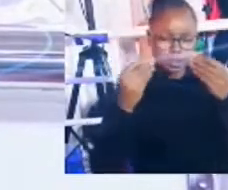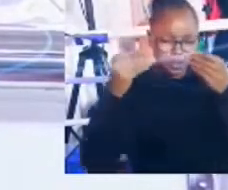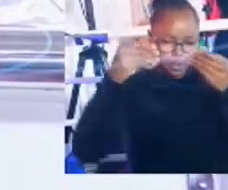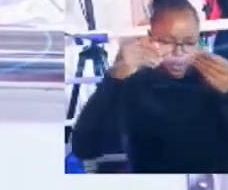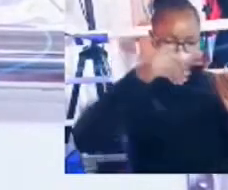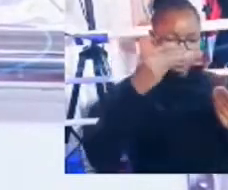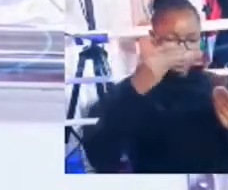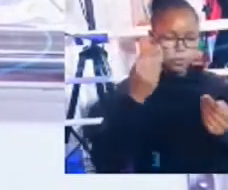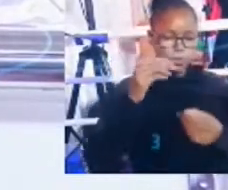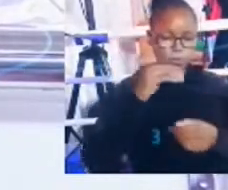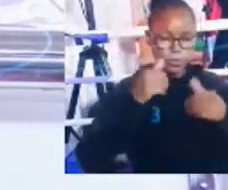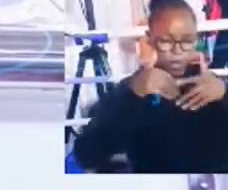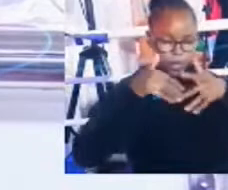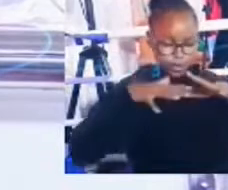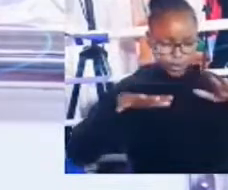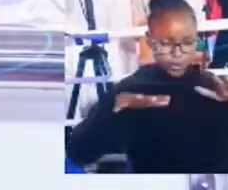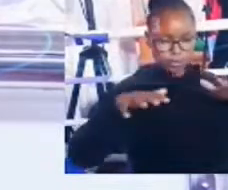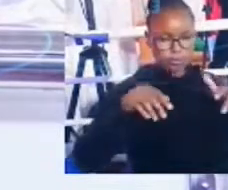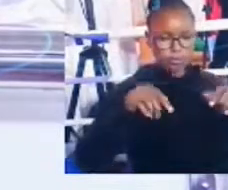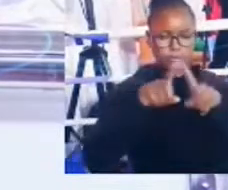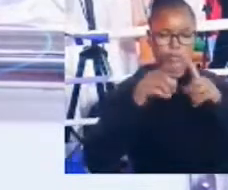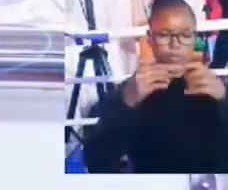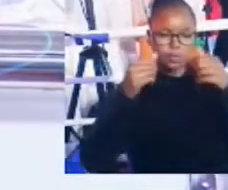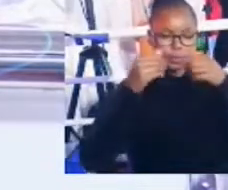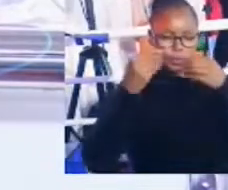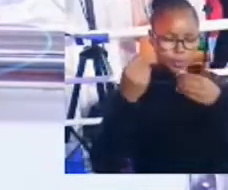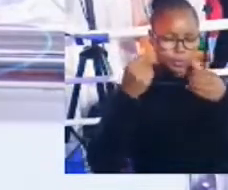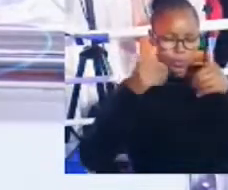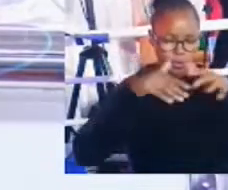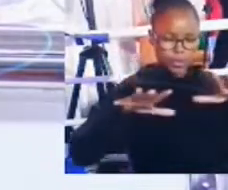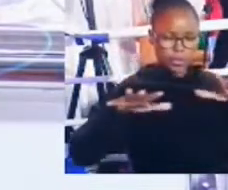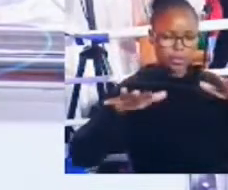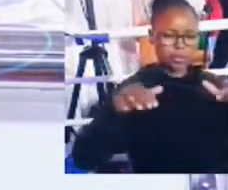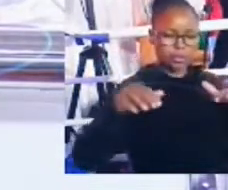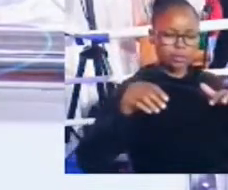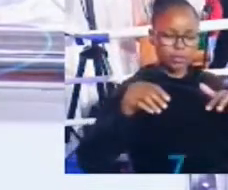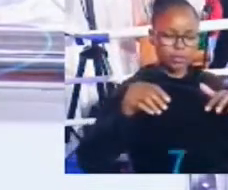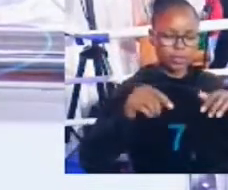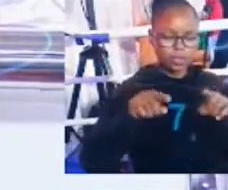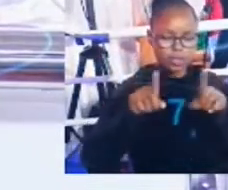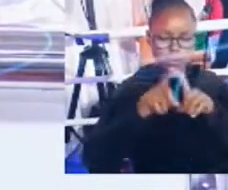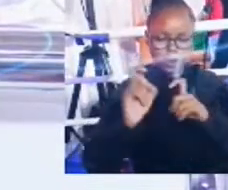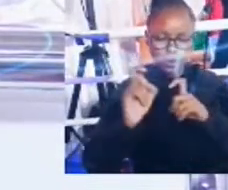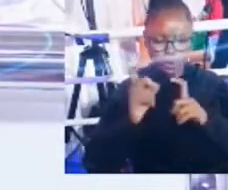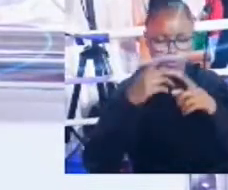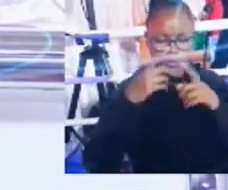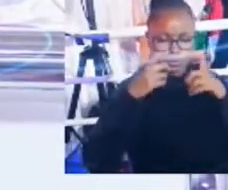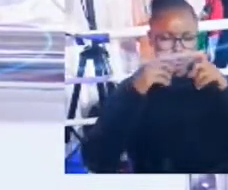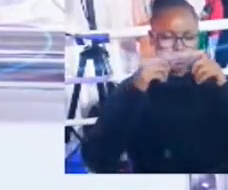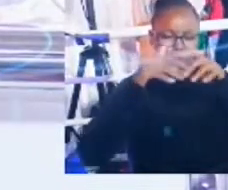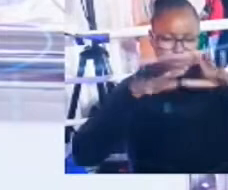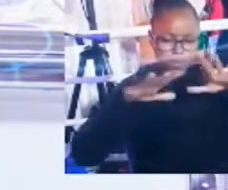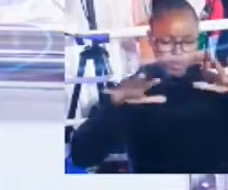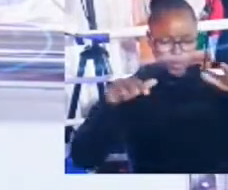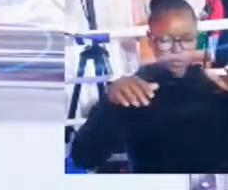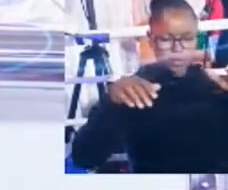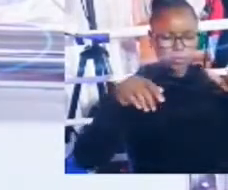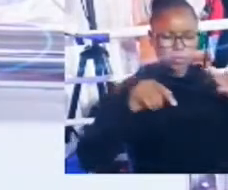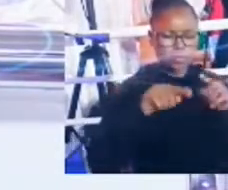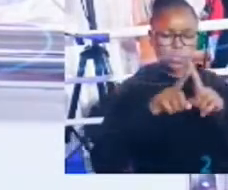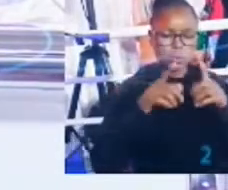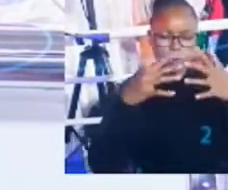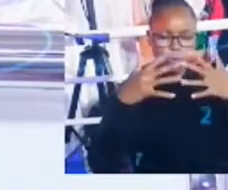kerathimo. Tuetia fedha shia kerathimo. Tuahoya gorodi shia kerathimo. Higura adilisho shia